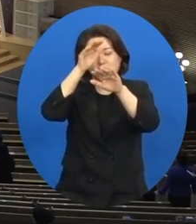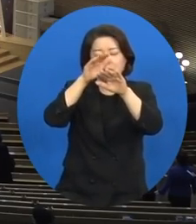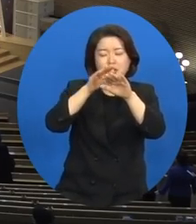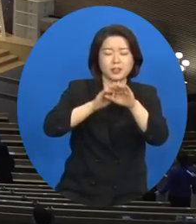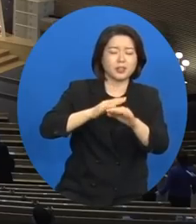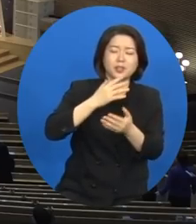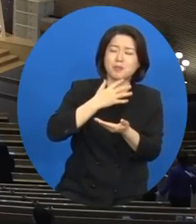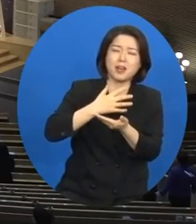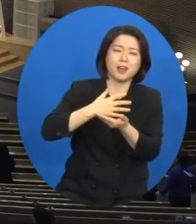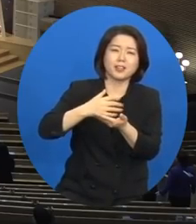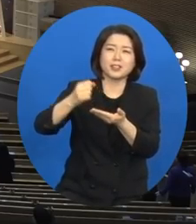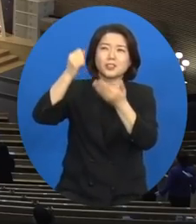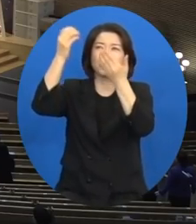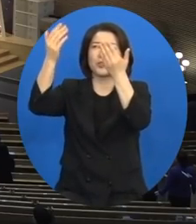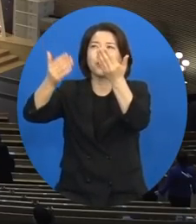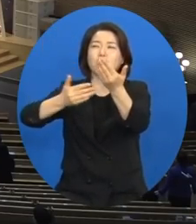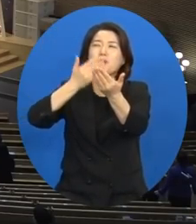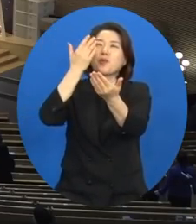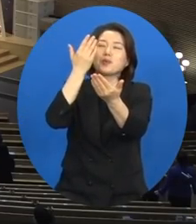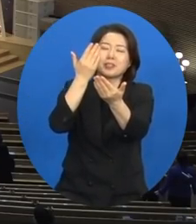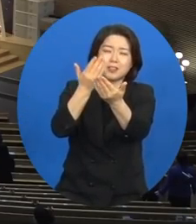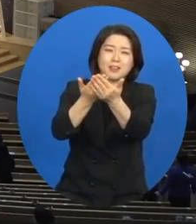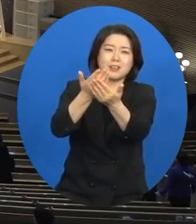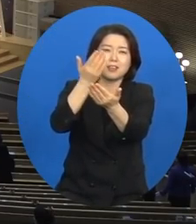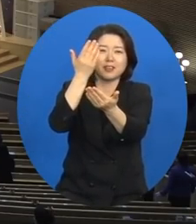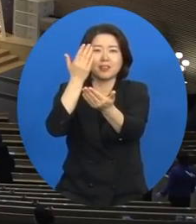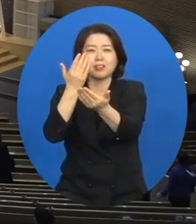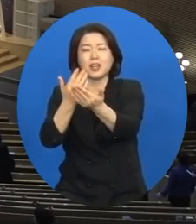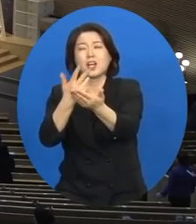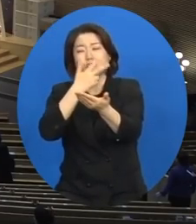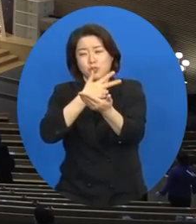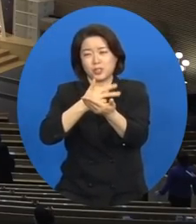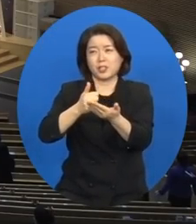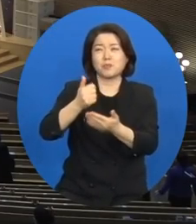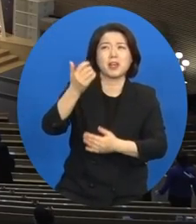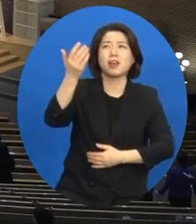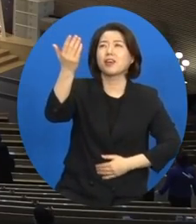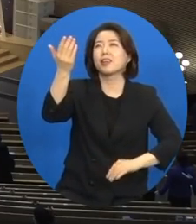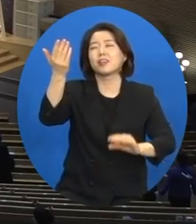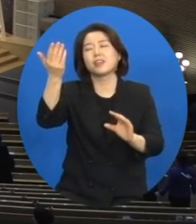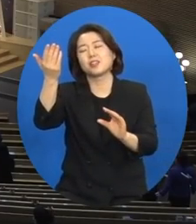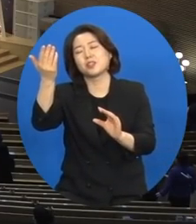드리는 예배를 받으소서.